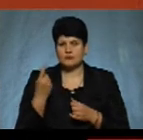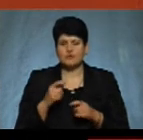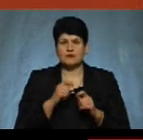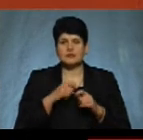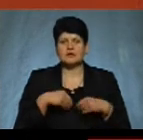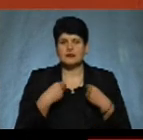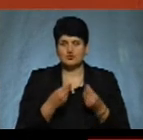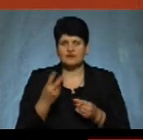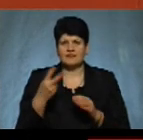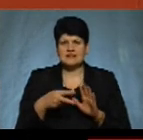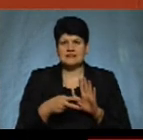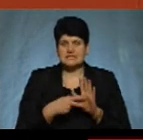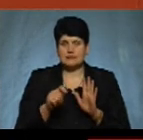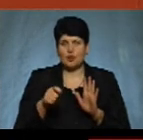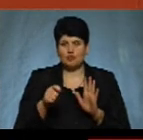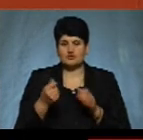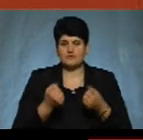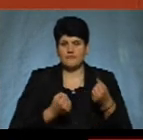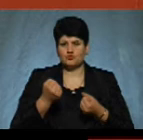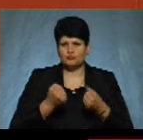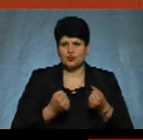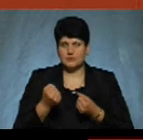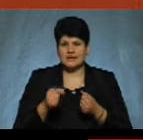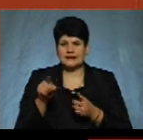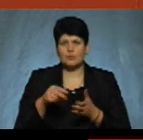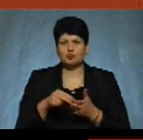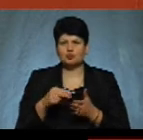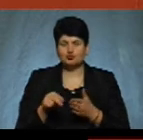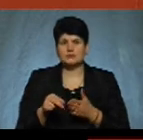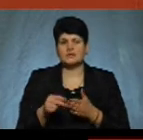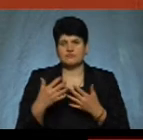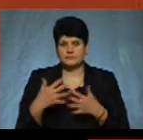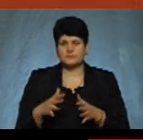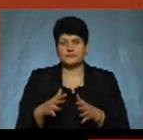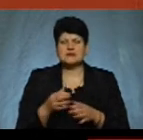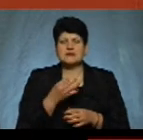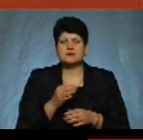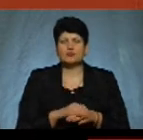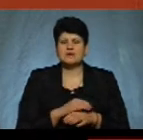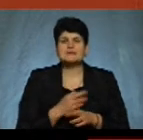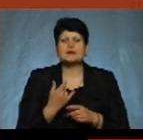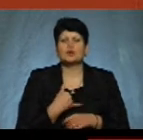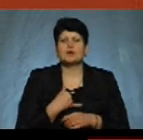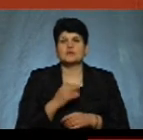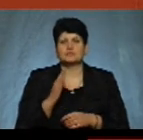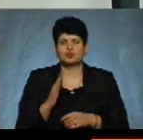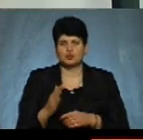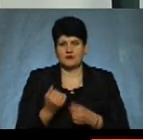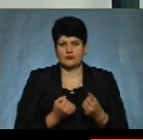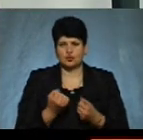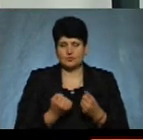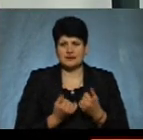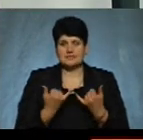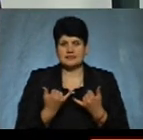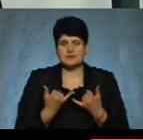вже 27 ключів до автомобілів, там закуплені для амбулаторій. Скажіть, будь ласка, скільки в нас буде автомобілів? І зараз